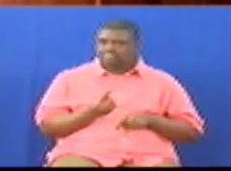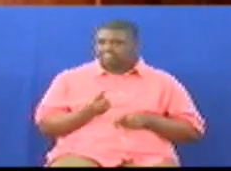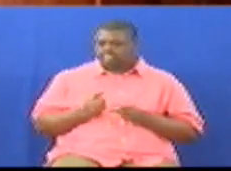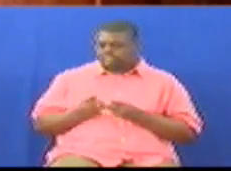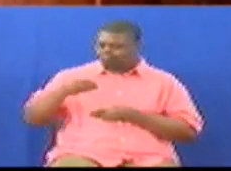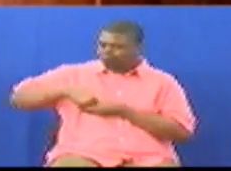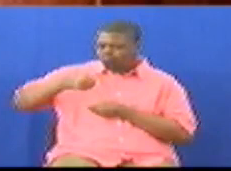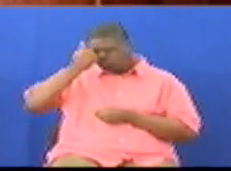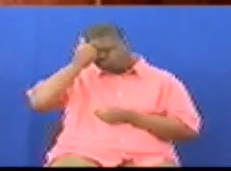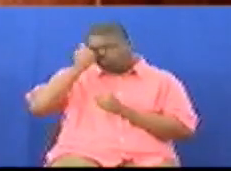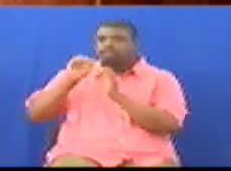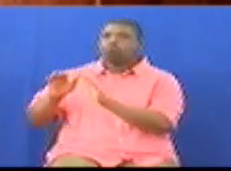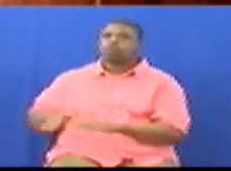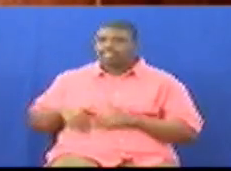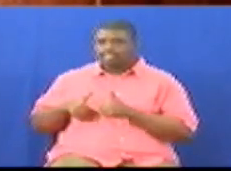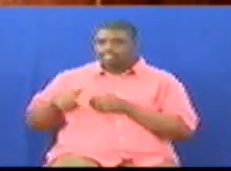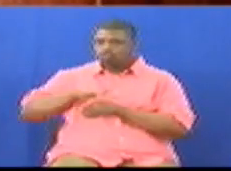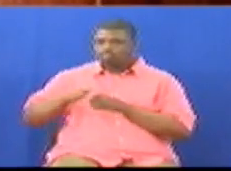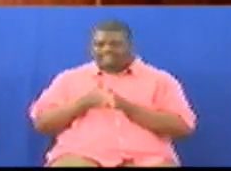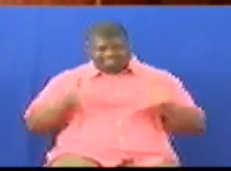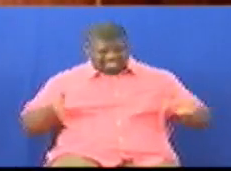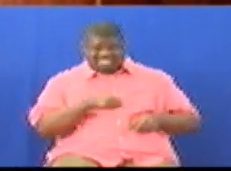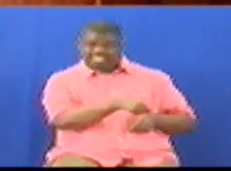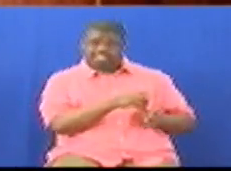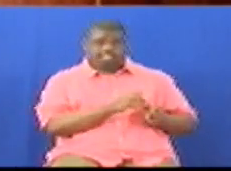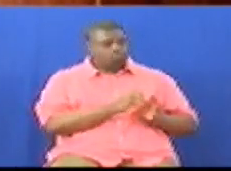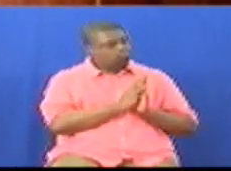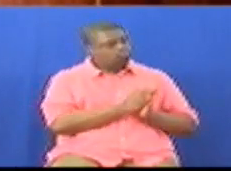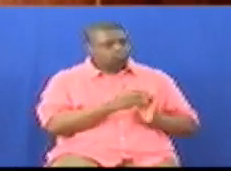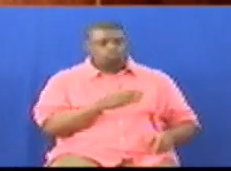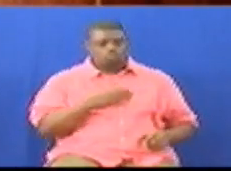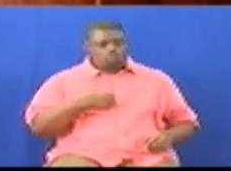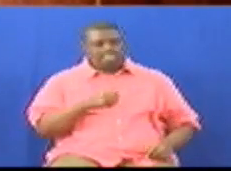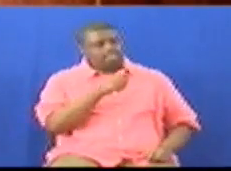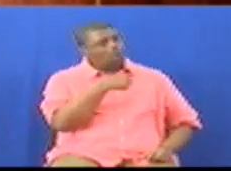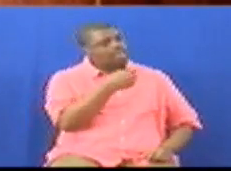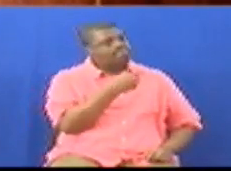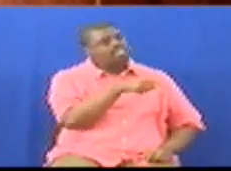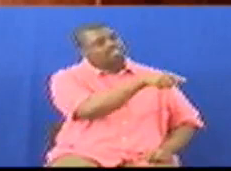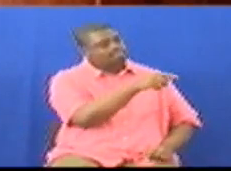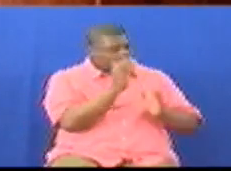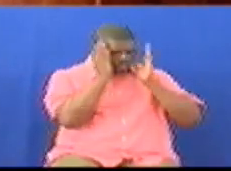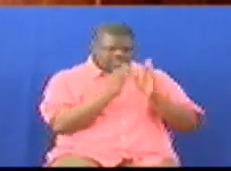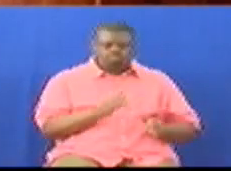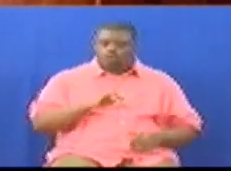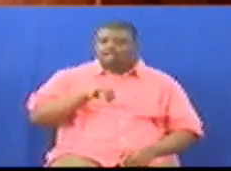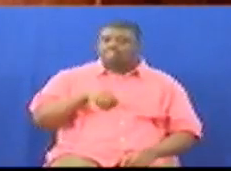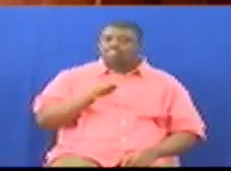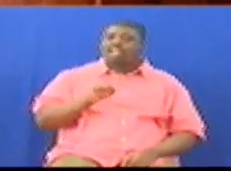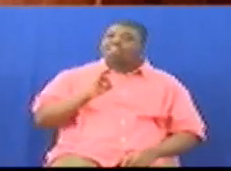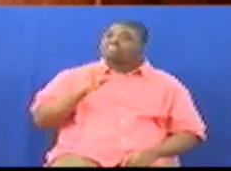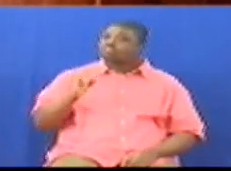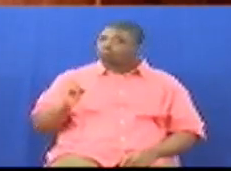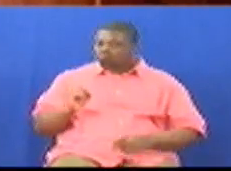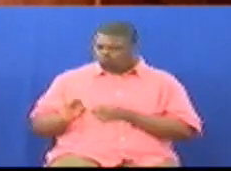Hansard. Mheshimiwa Naibu Spika, nitumie fursa hii kumshukuru sana Waziri wa Nchi Ofisi ya Tamisemi Mheshimiwa Selemani Saidi Jafo Mbunge